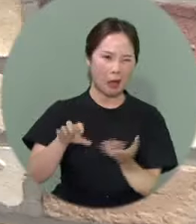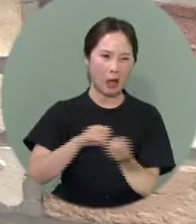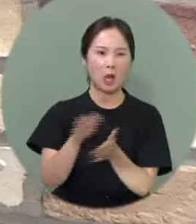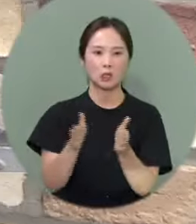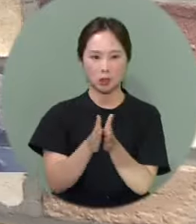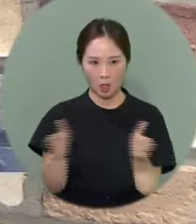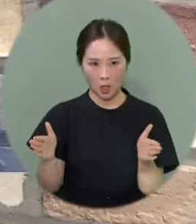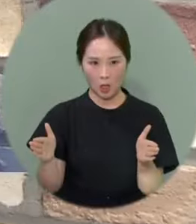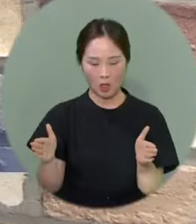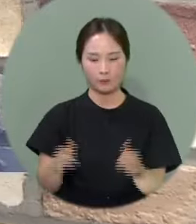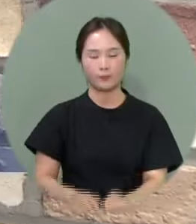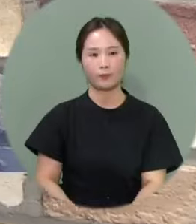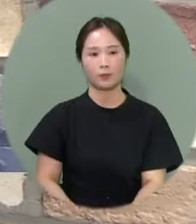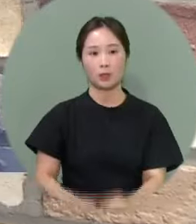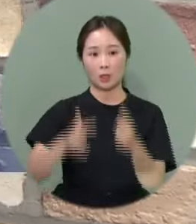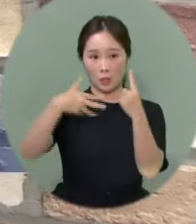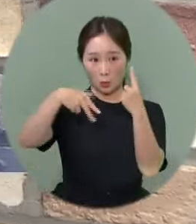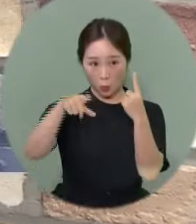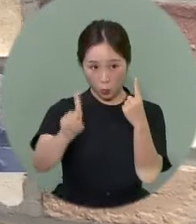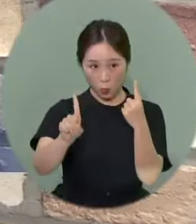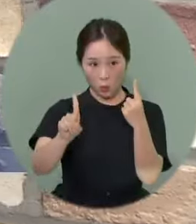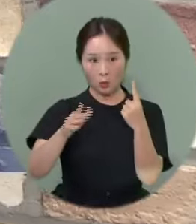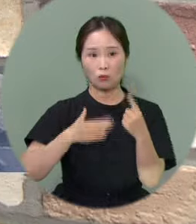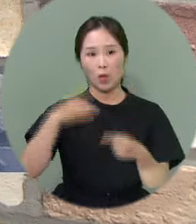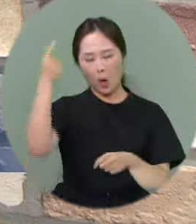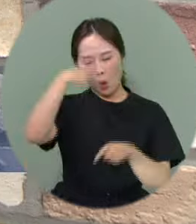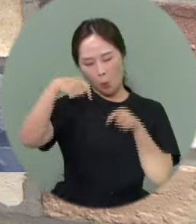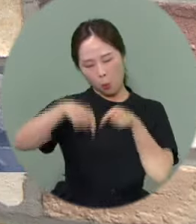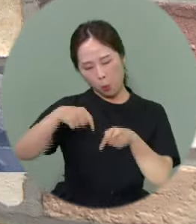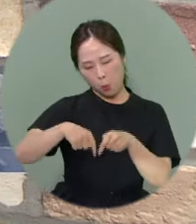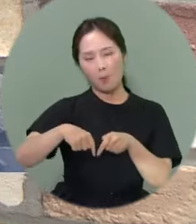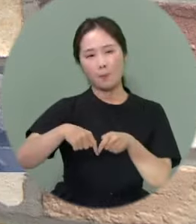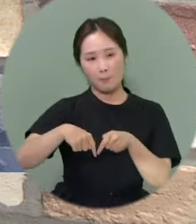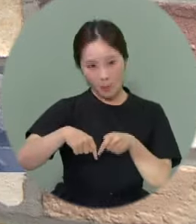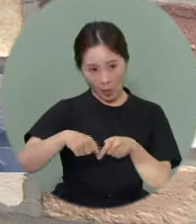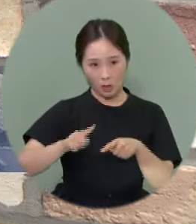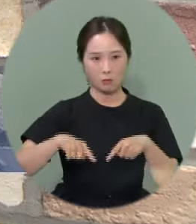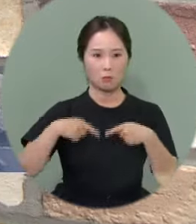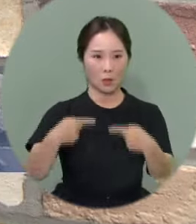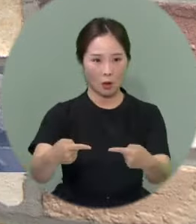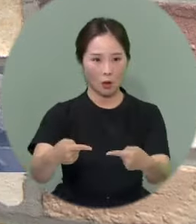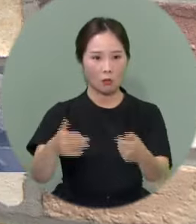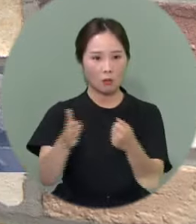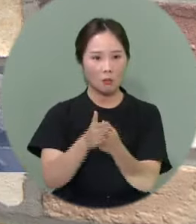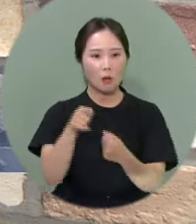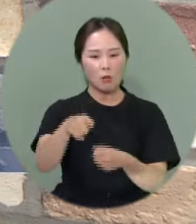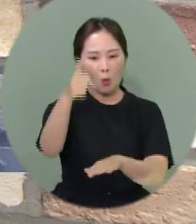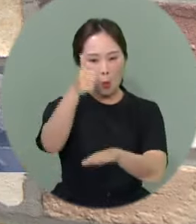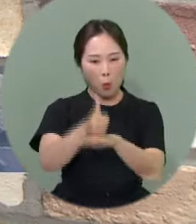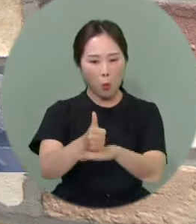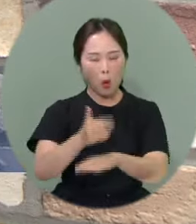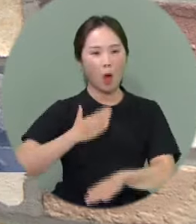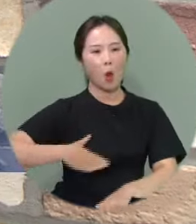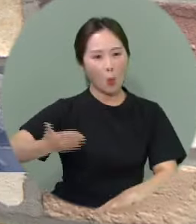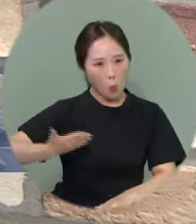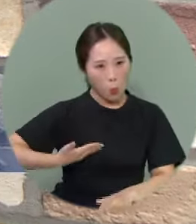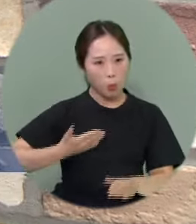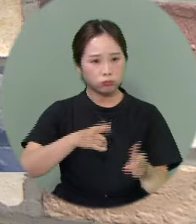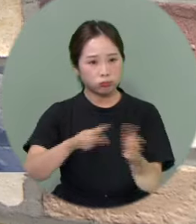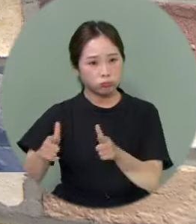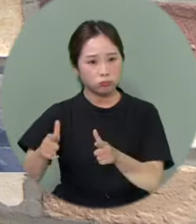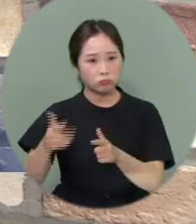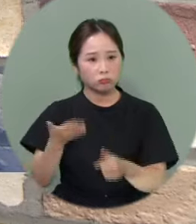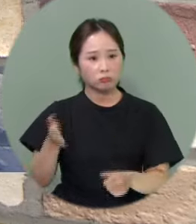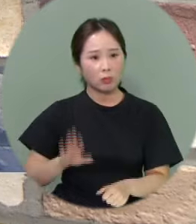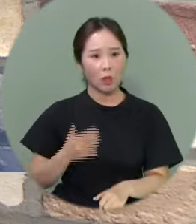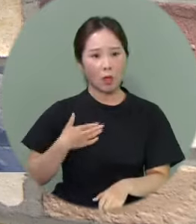일차적으로 우리가 면접을 통해서 했기 때문에 그 결과를 보고를 한다든가 이런 절차가 있었었는데